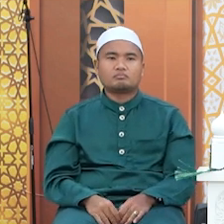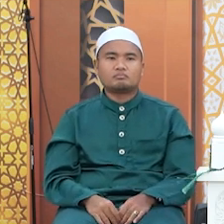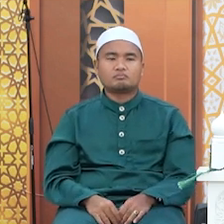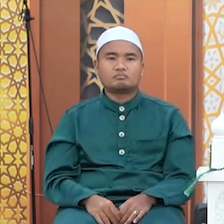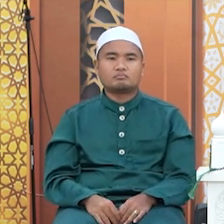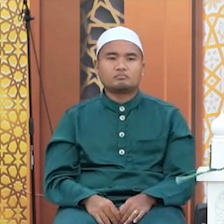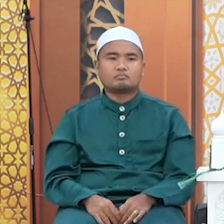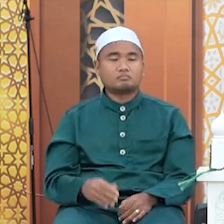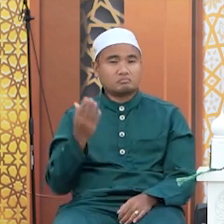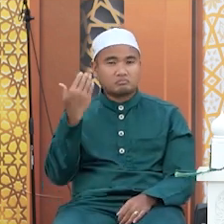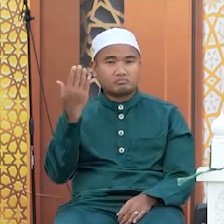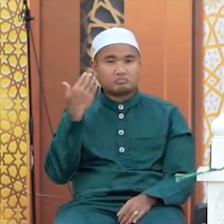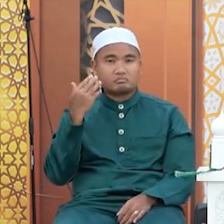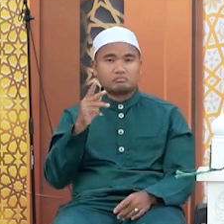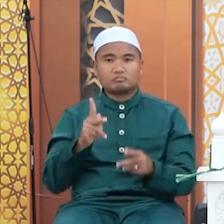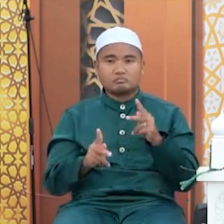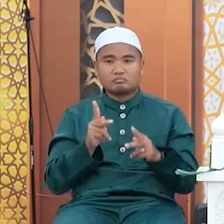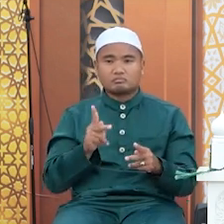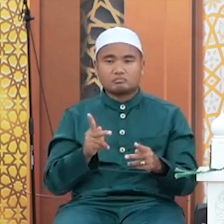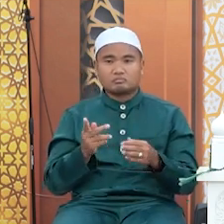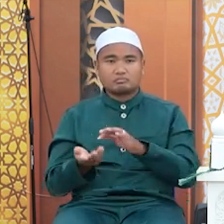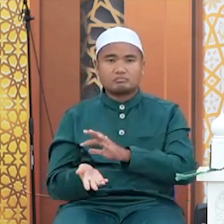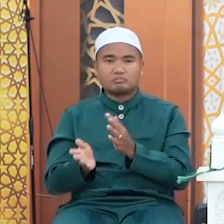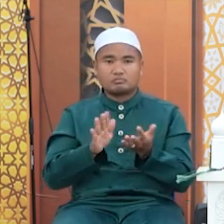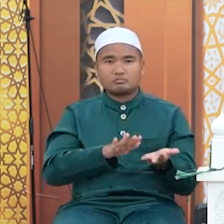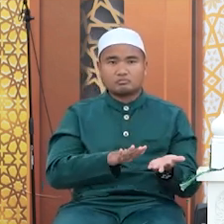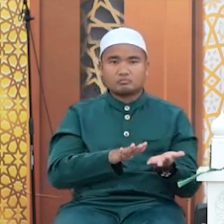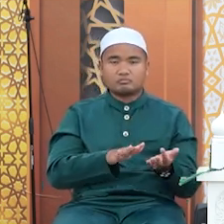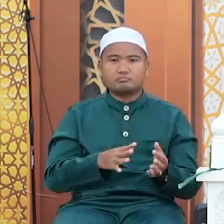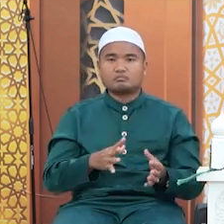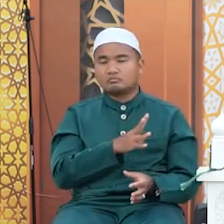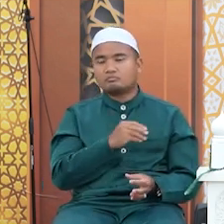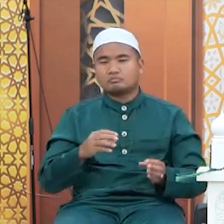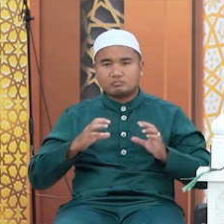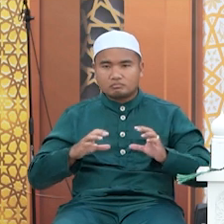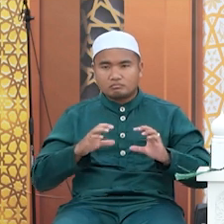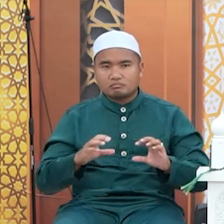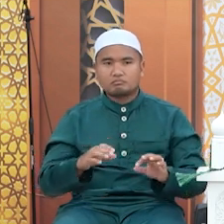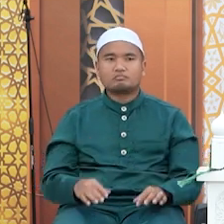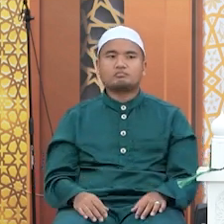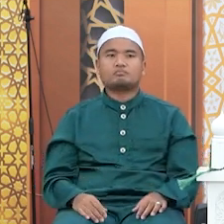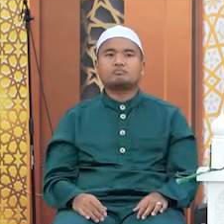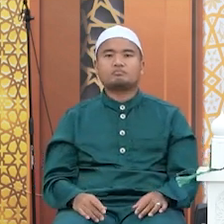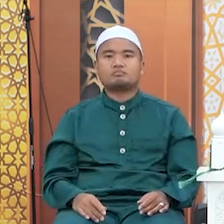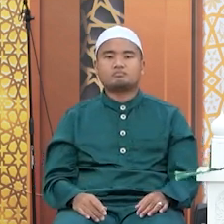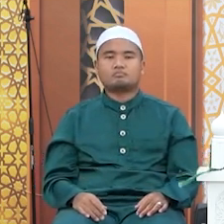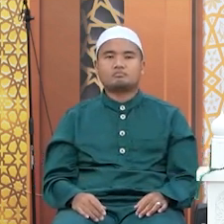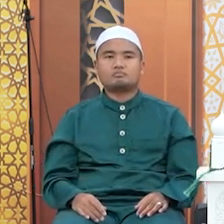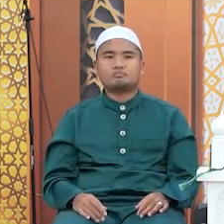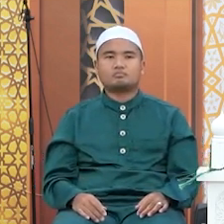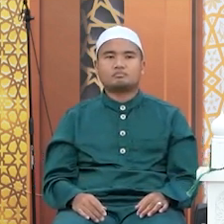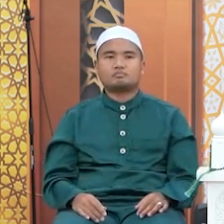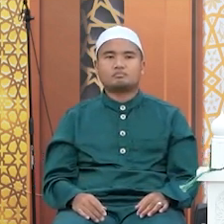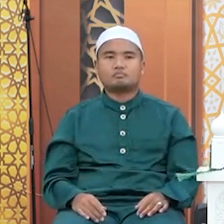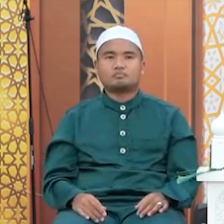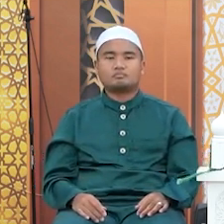mati sekarang, 2 jam hari tanang. Mudah ya, tak ayah tunggu lama-lama. Jadi tanang malam lah. Dia mudah,